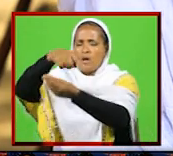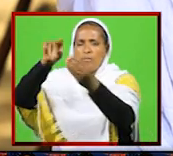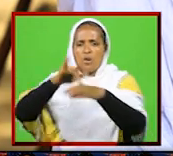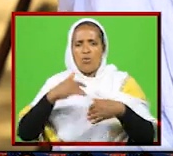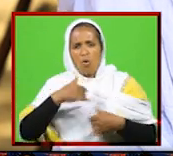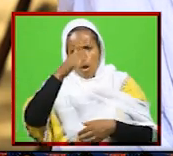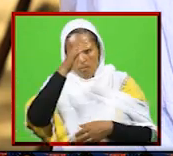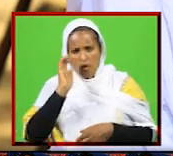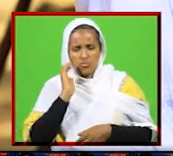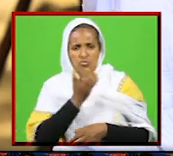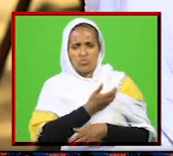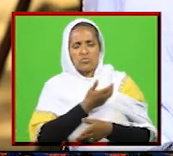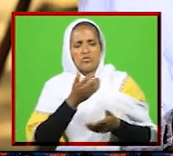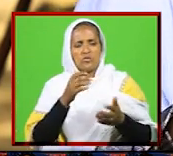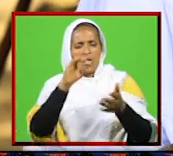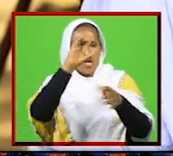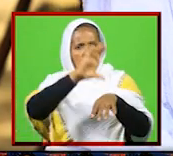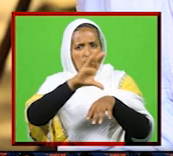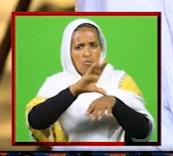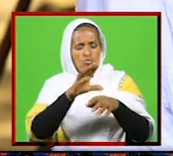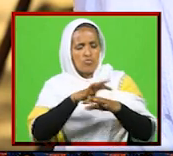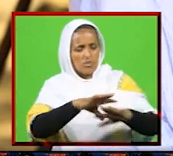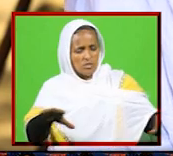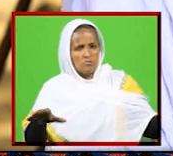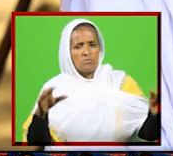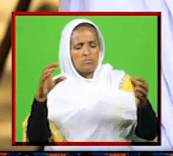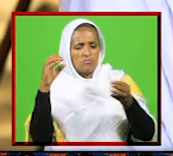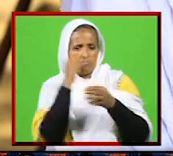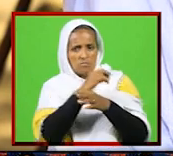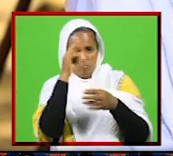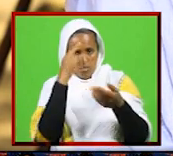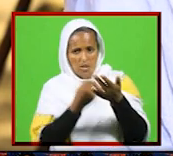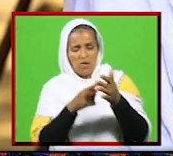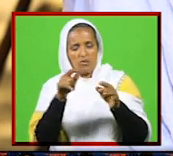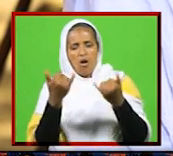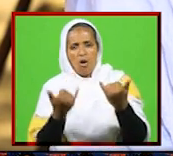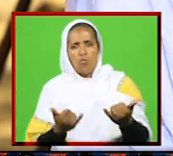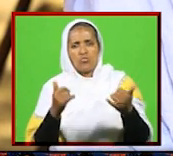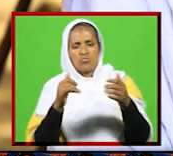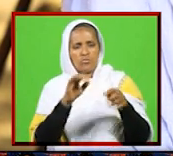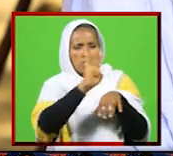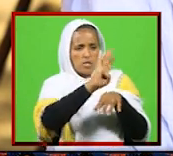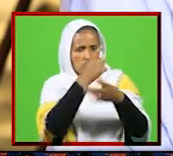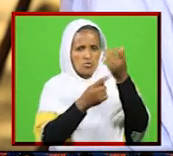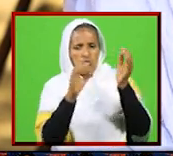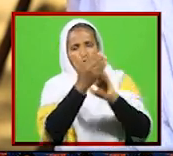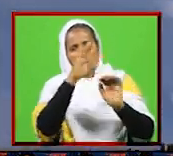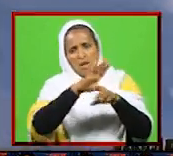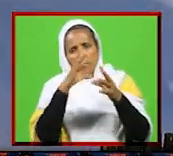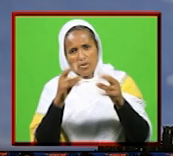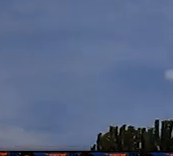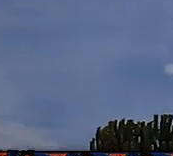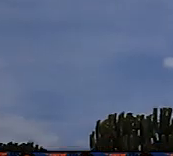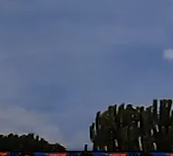ደግሞ በአካባቢ ያሉ ባላባቶች የገዳሙን ክልሎች መሬቶችም ስለወሰዱ በዚህ ምክንያት ያው አሁን ያው በደብርነት እየተገለገለ